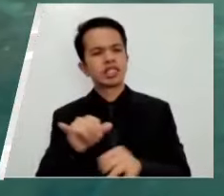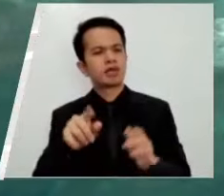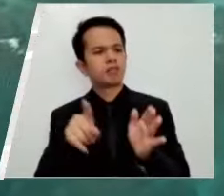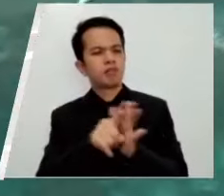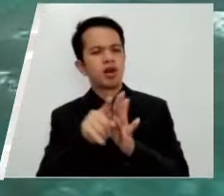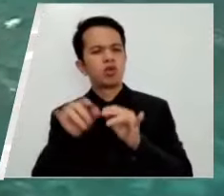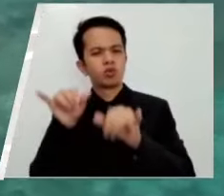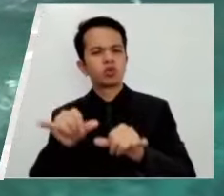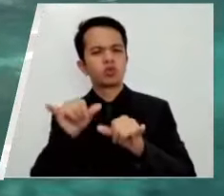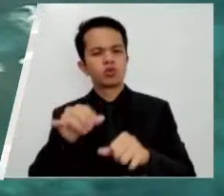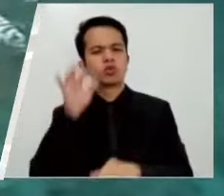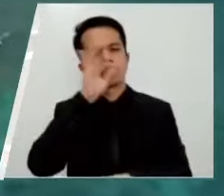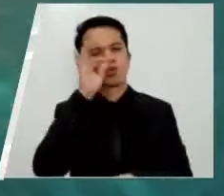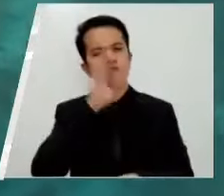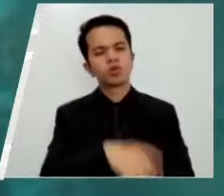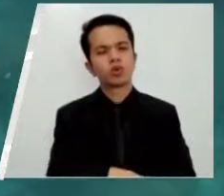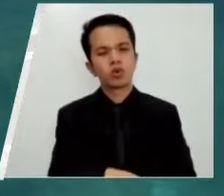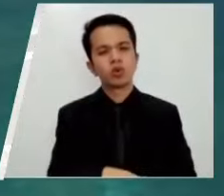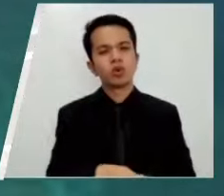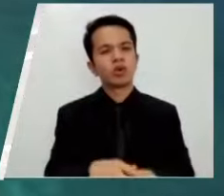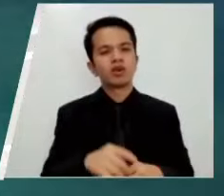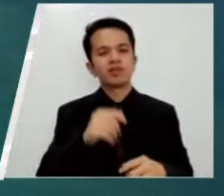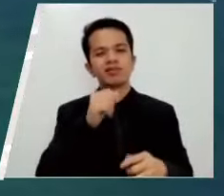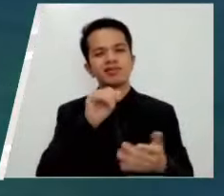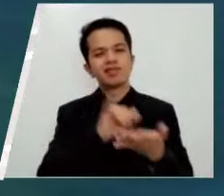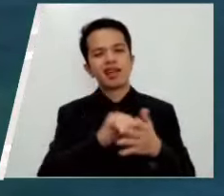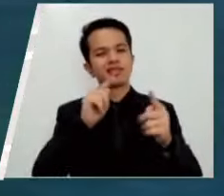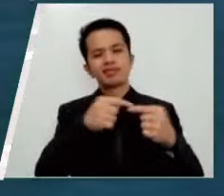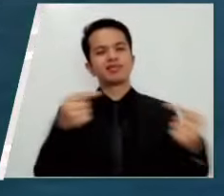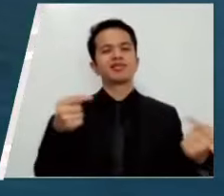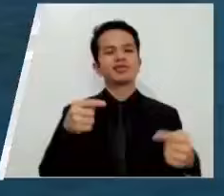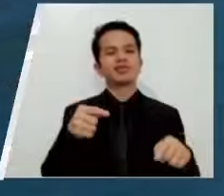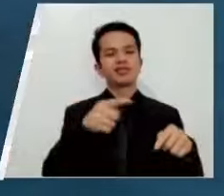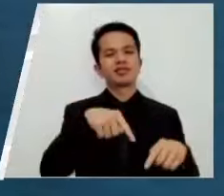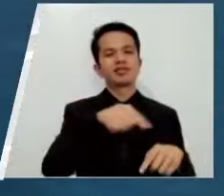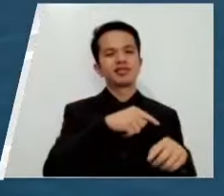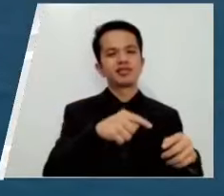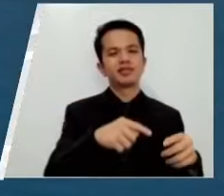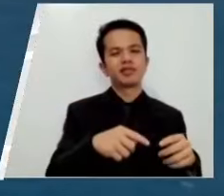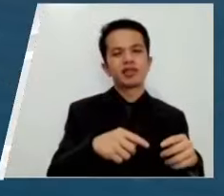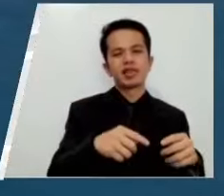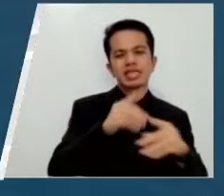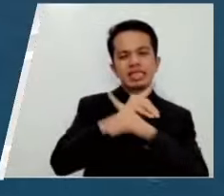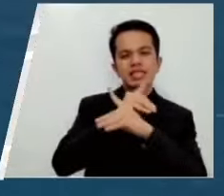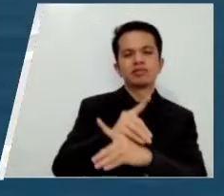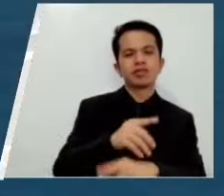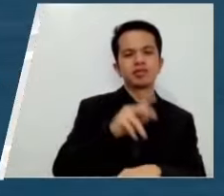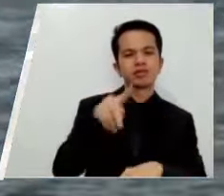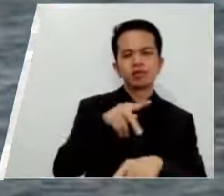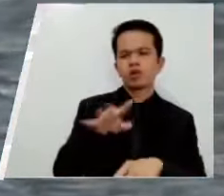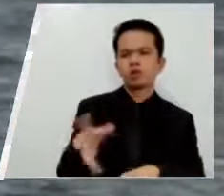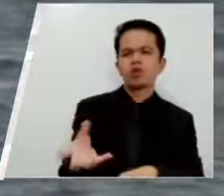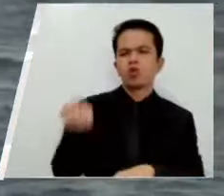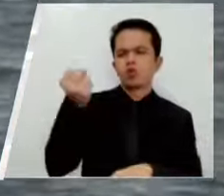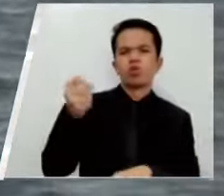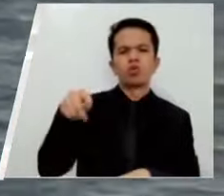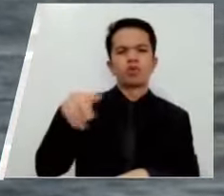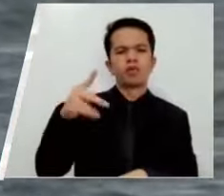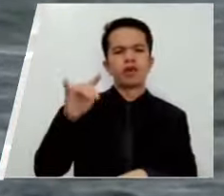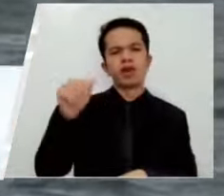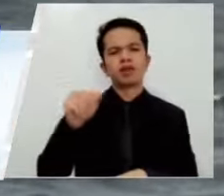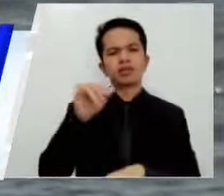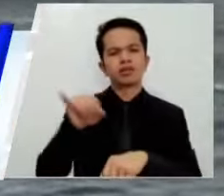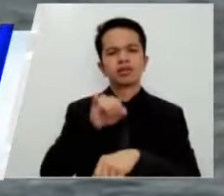Pilipino, taliwas sa matagal ng paninindigan ng Pilipinas na atin ang Pag-asa Island. Tingin ng